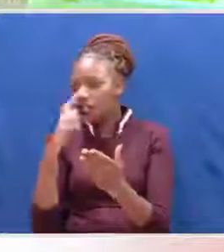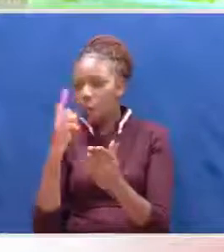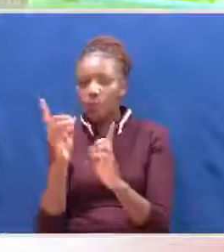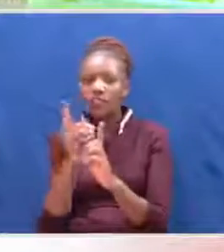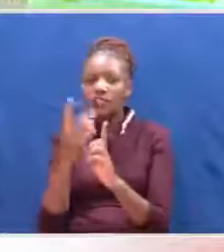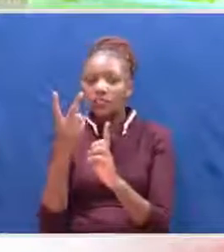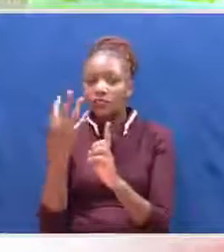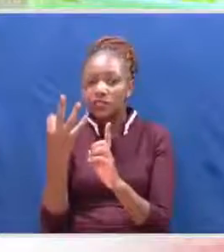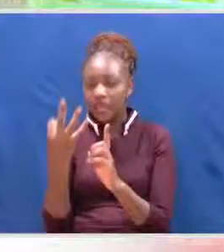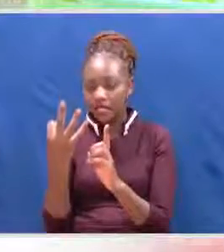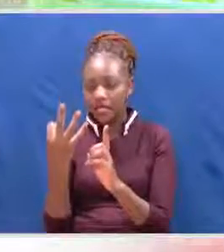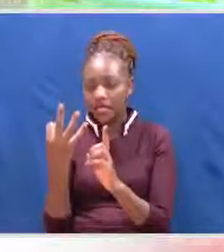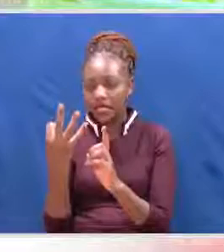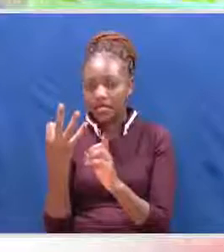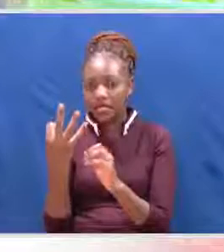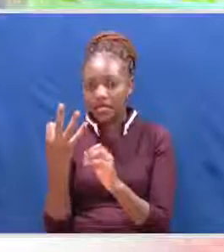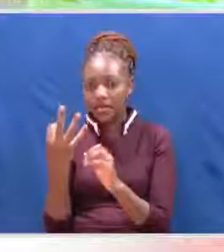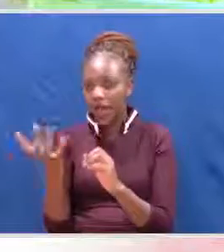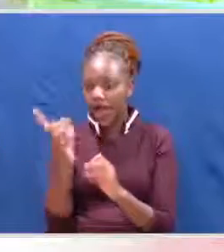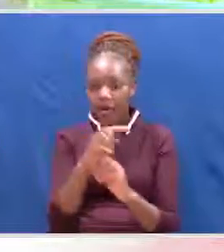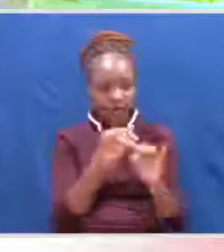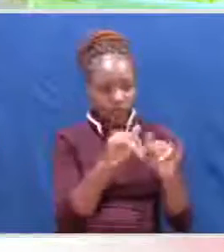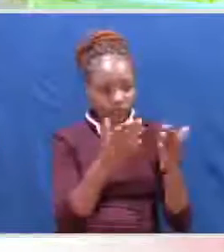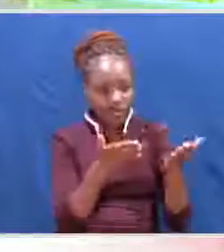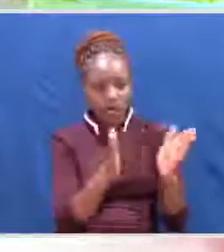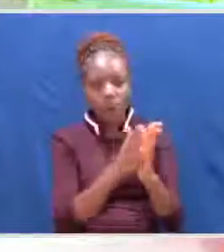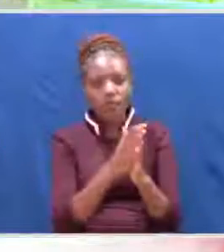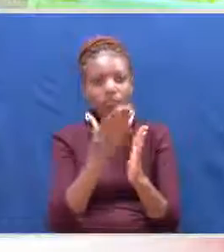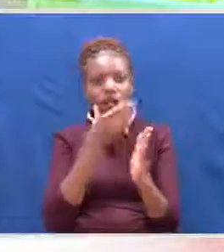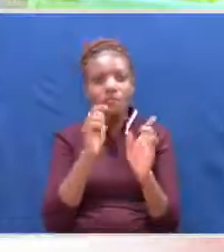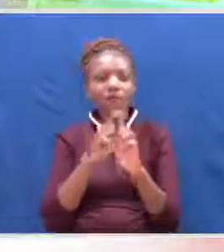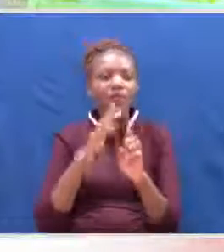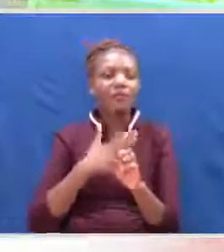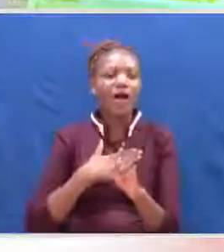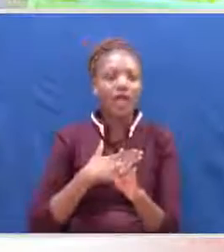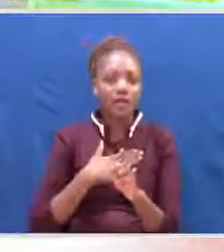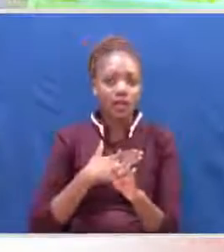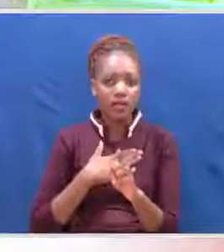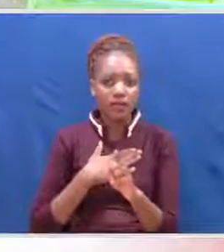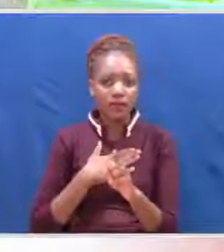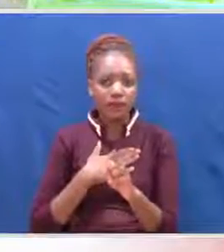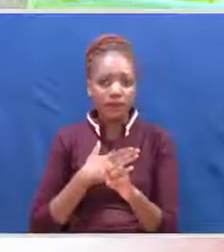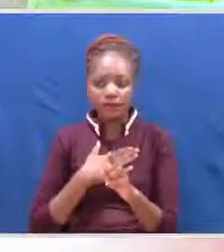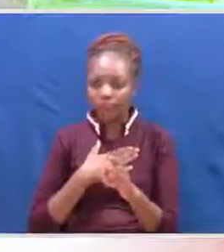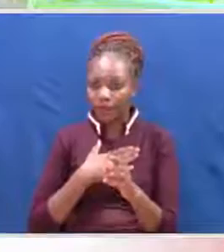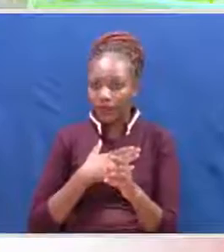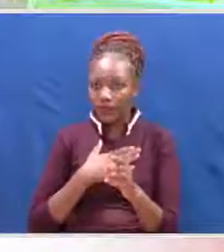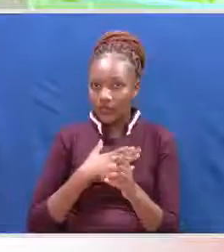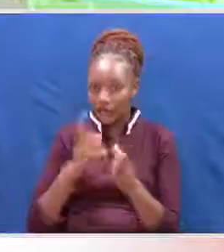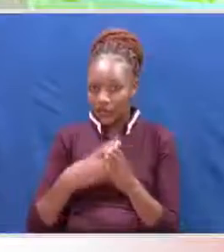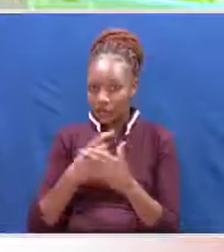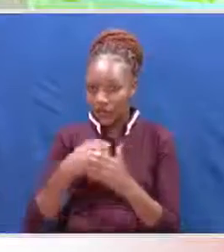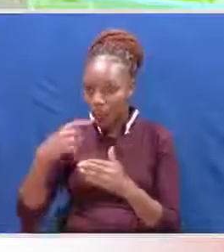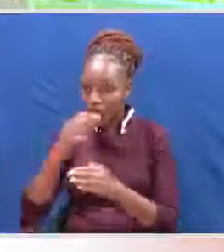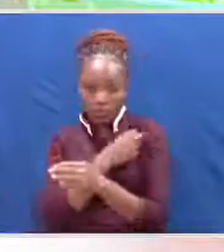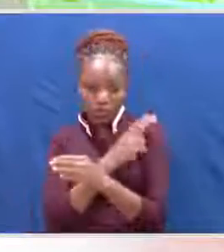23. Nilikuwa discharged 23. Nikakuja kukaa hapa London na ndugu yangu. So nilikuwa nimeandikiwa nirudi hospitali every now and then kwa check